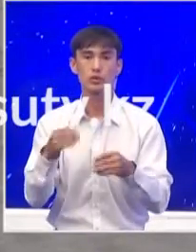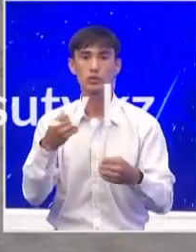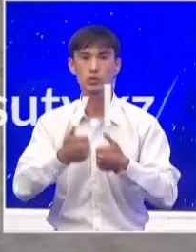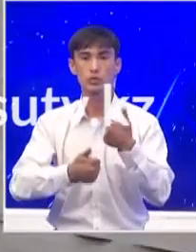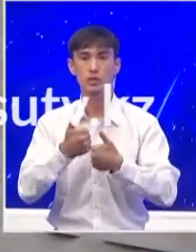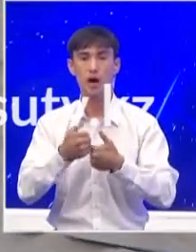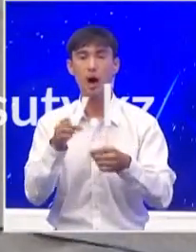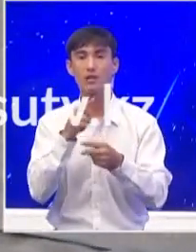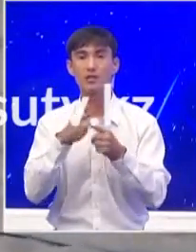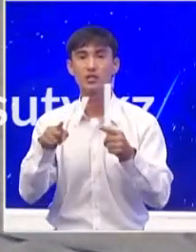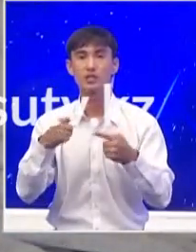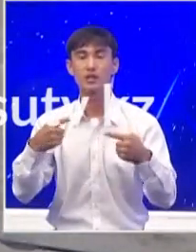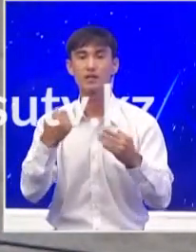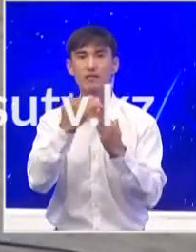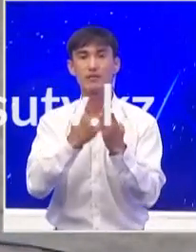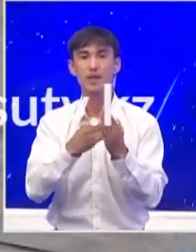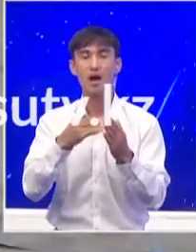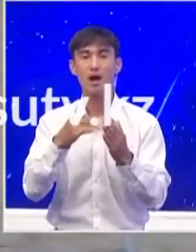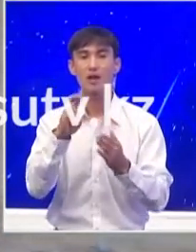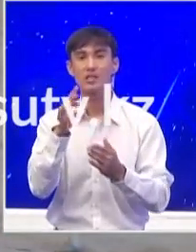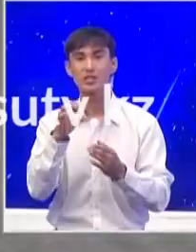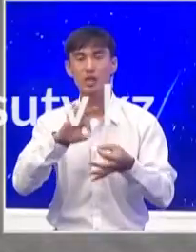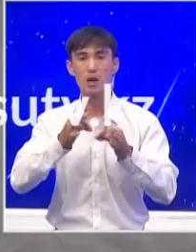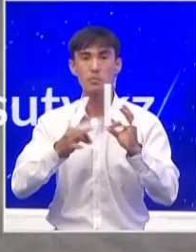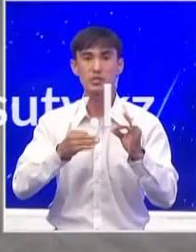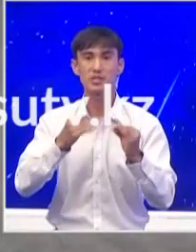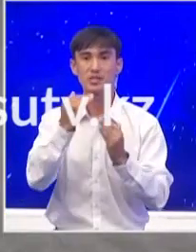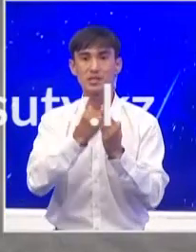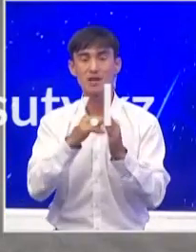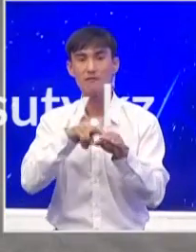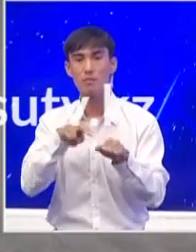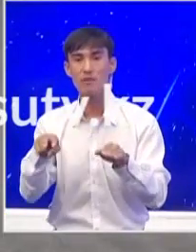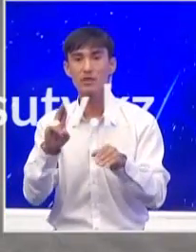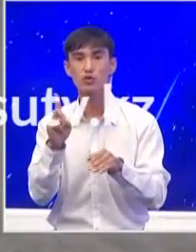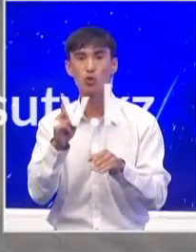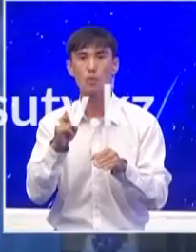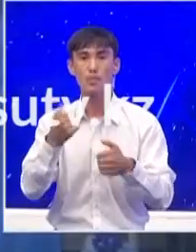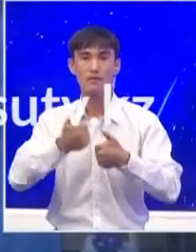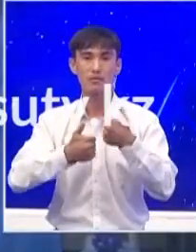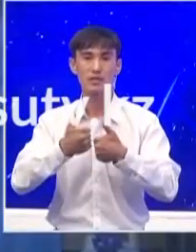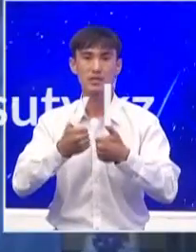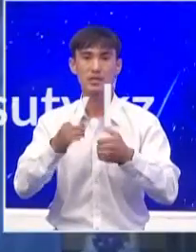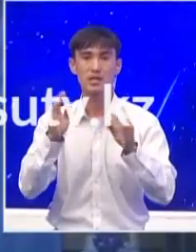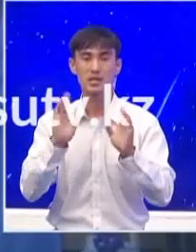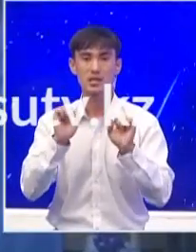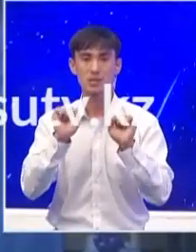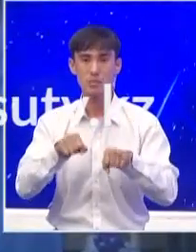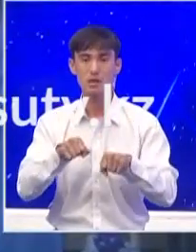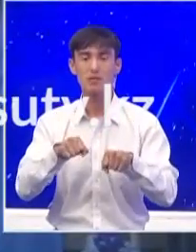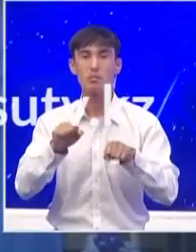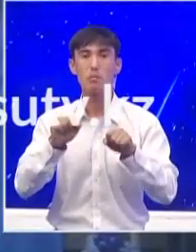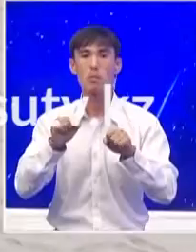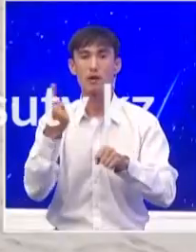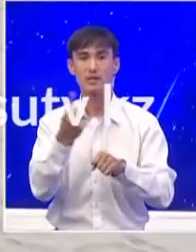турнир отличие данного формата от классической олимпийской системе на выбывание в том что фавориты имеет права ошибиться но только